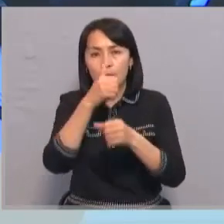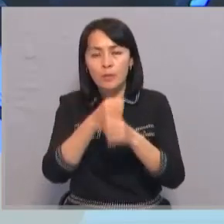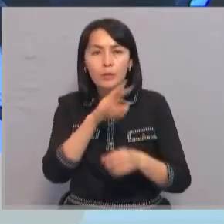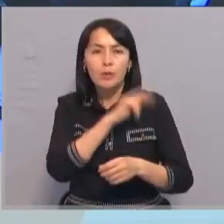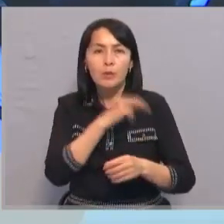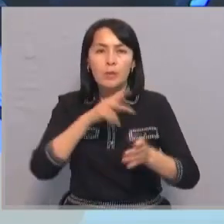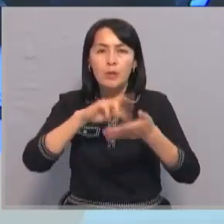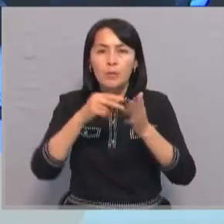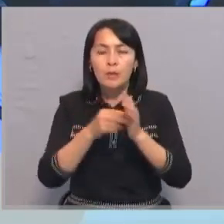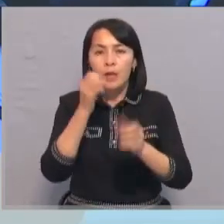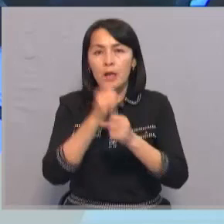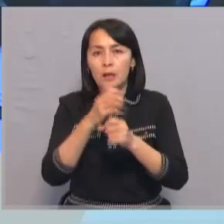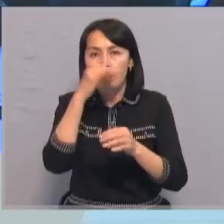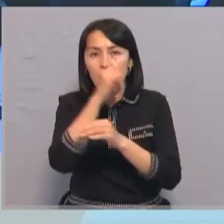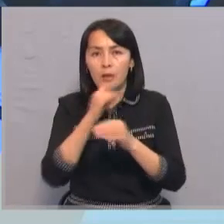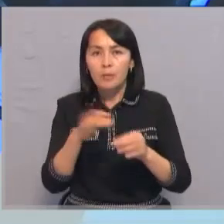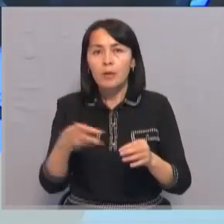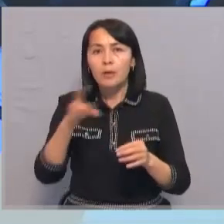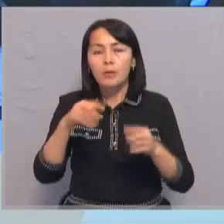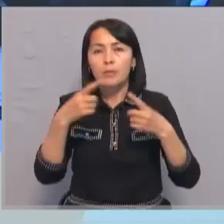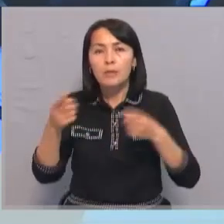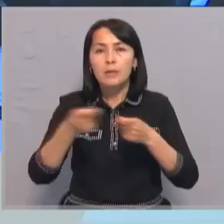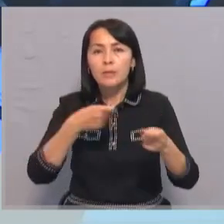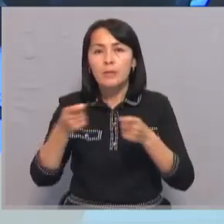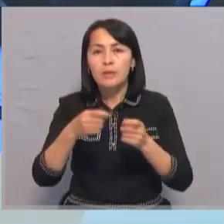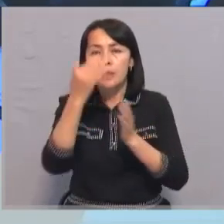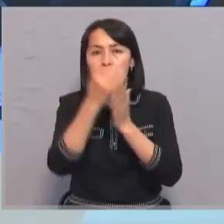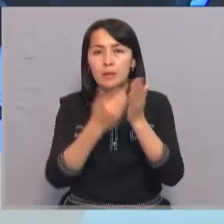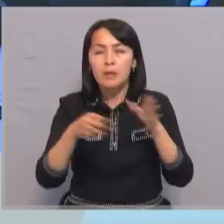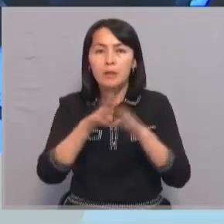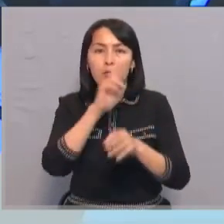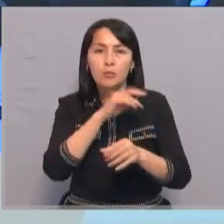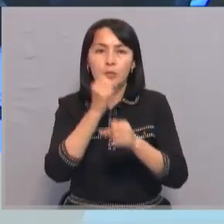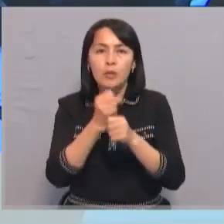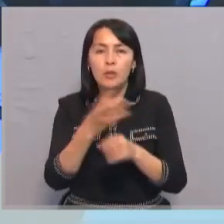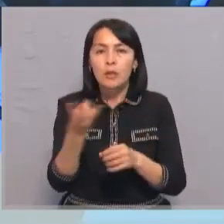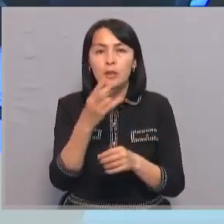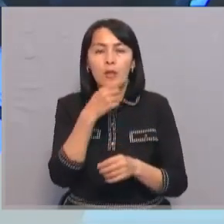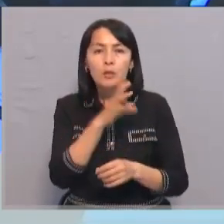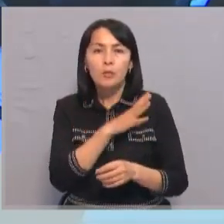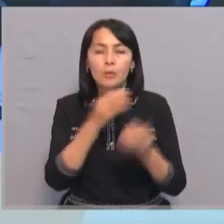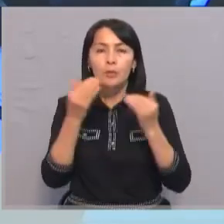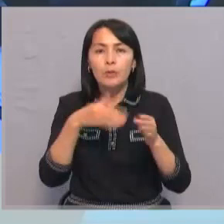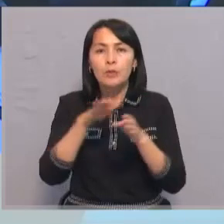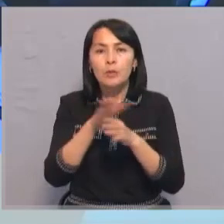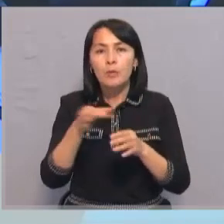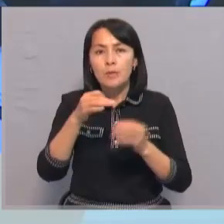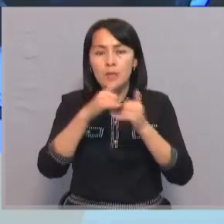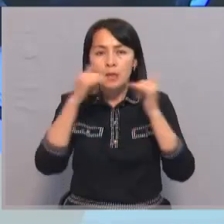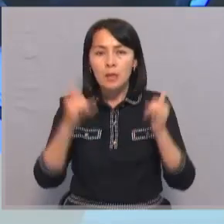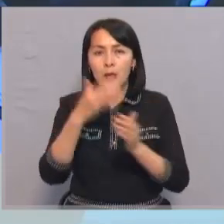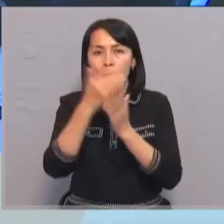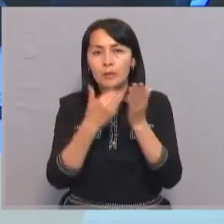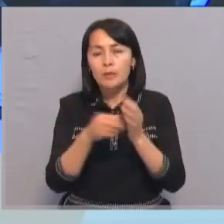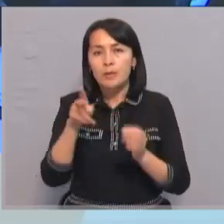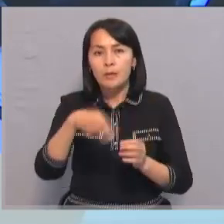жұмысты жоспардағыдай атқара алмаған аудан және басқарма басшыларына кестеге сай қызмет ету керектігін еске салды. Жалпы өңірдің даму бағдарламасы